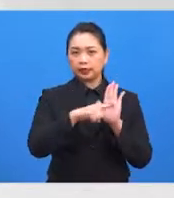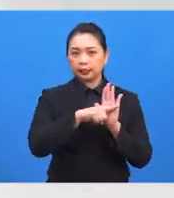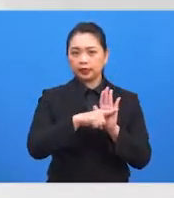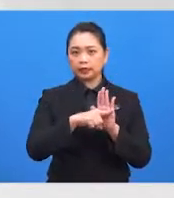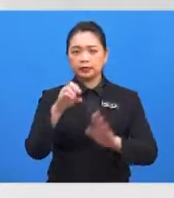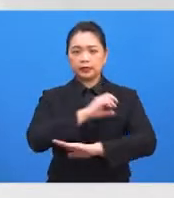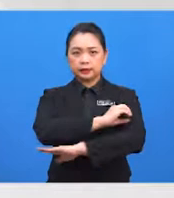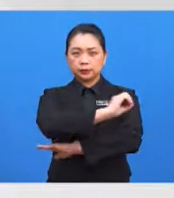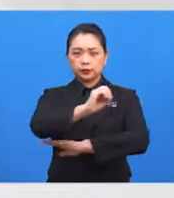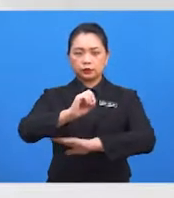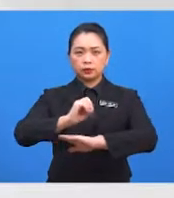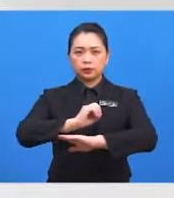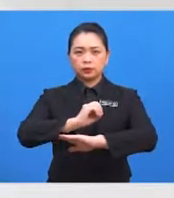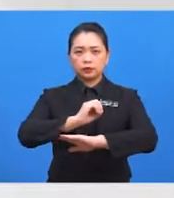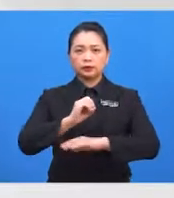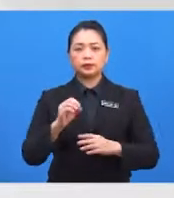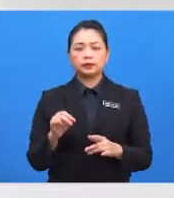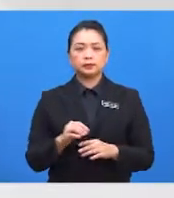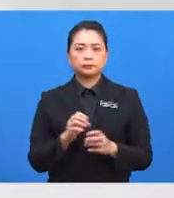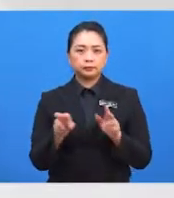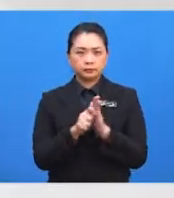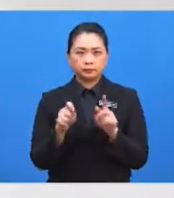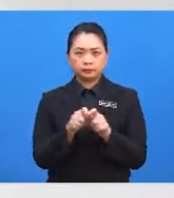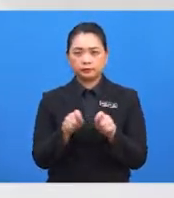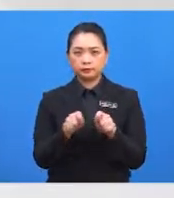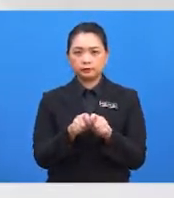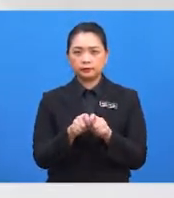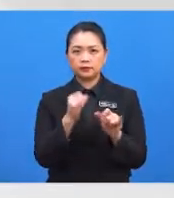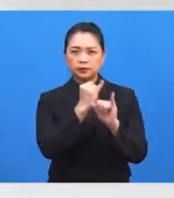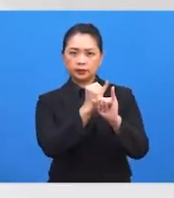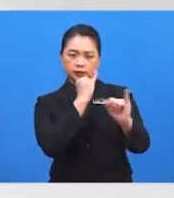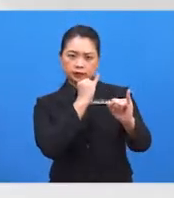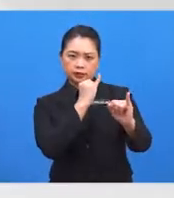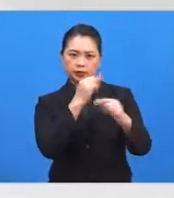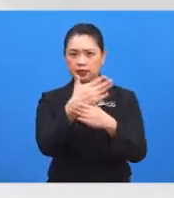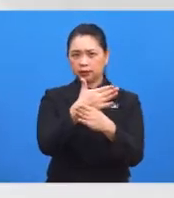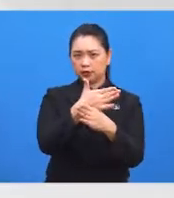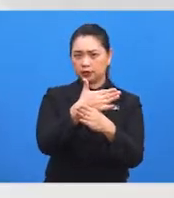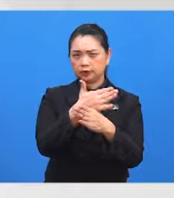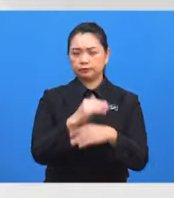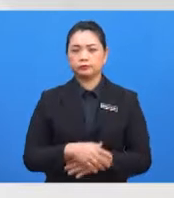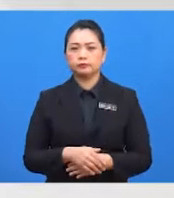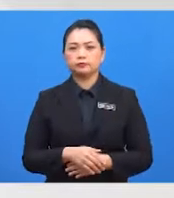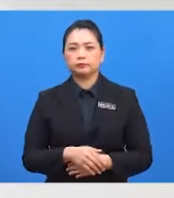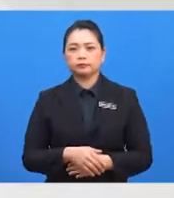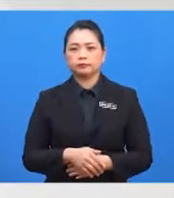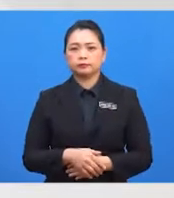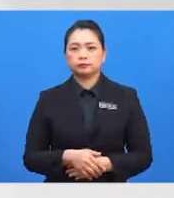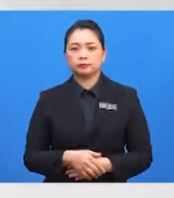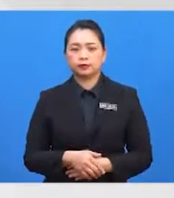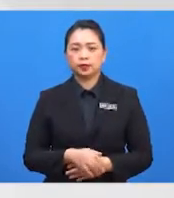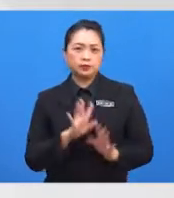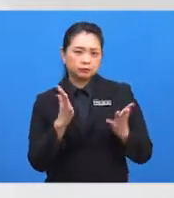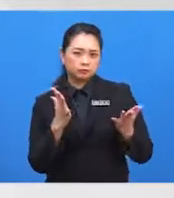jarak di antara kandungan, antara garisan dan di luar margin. Tiada satu cara